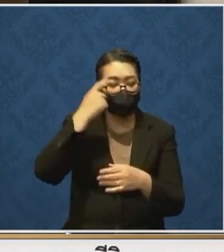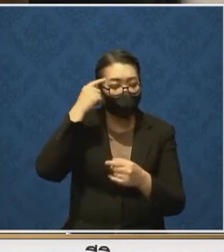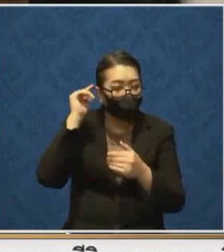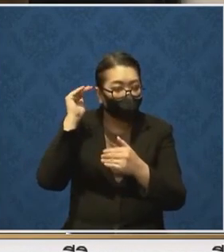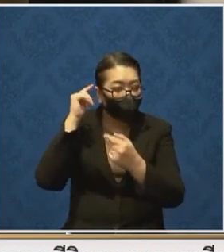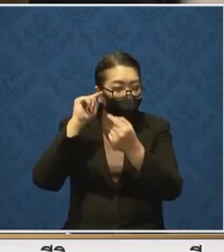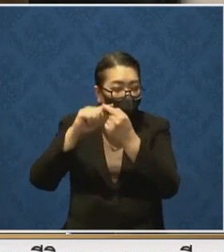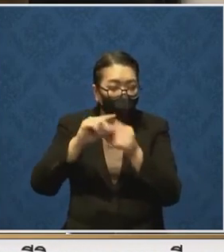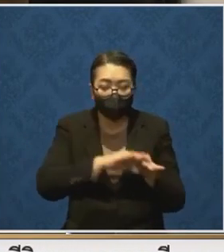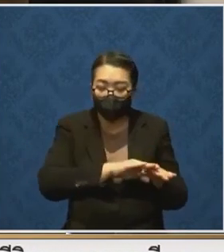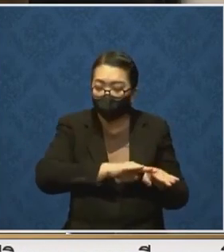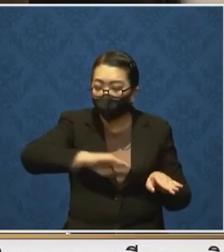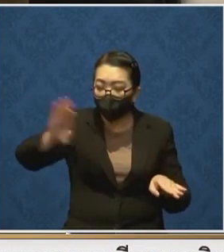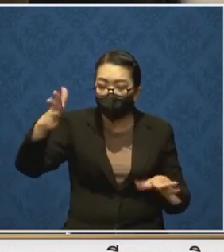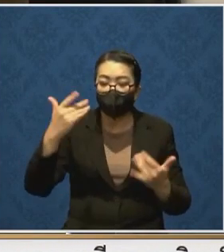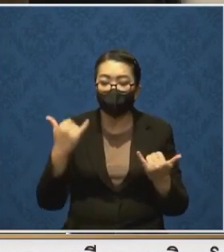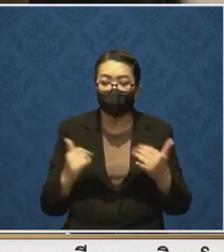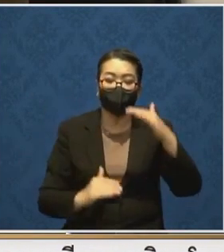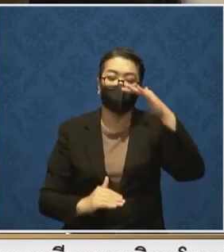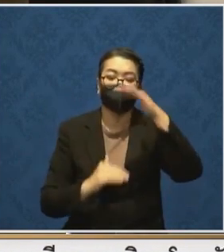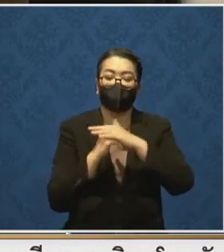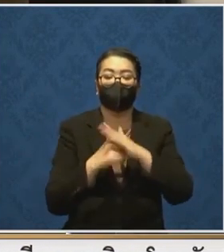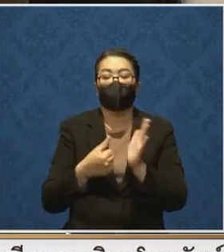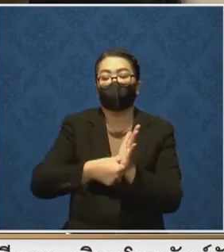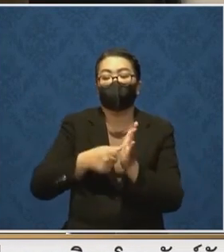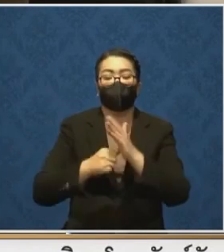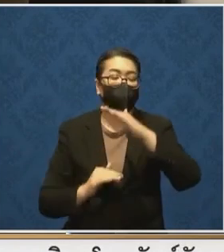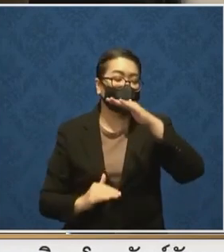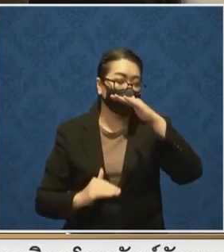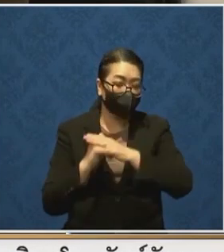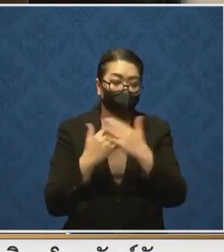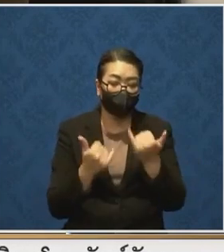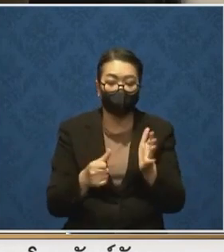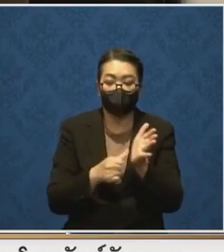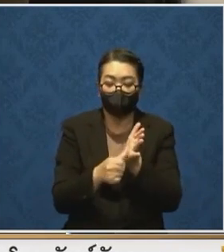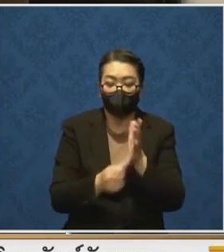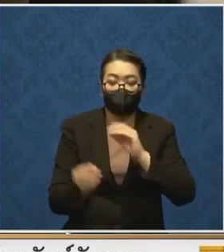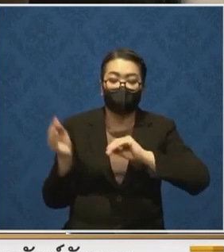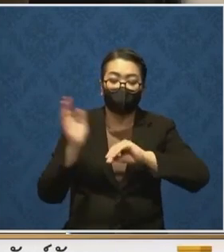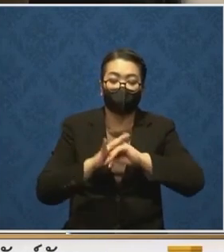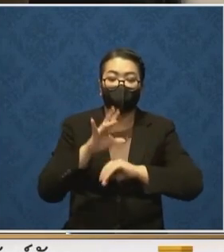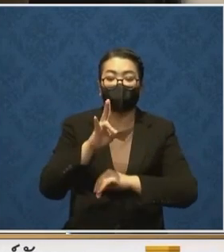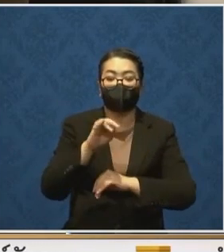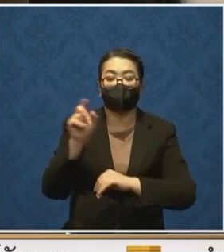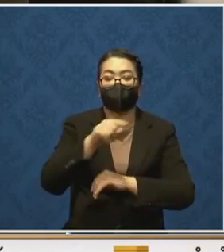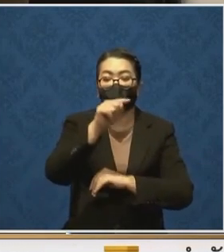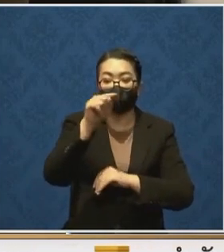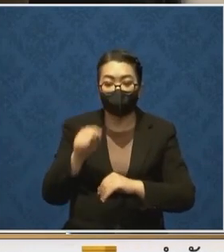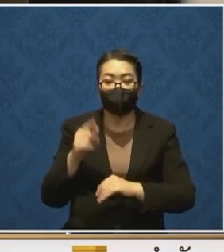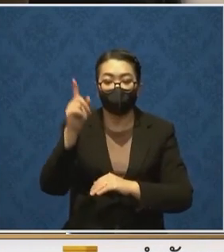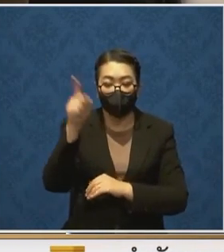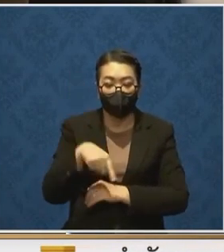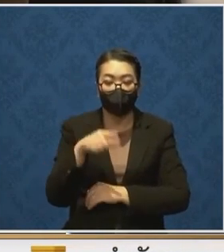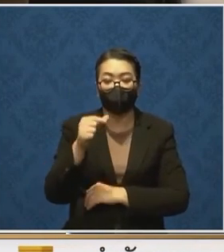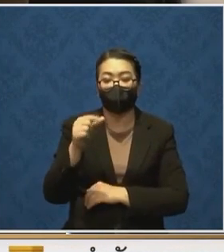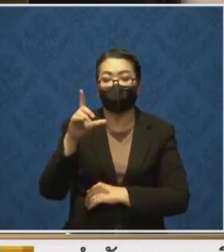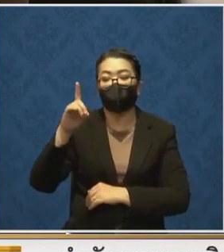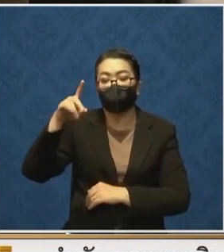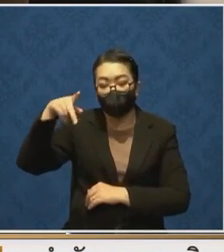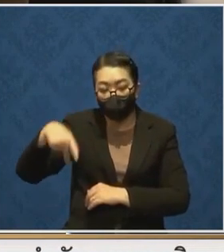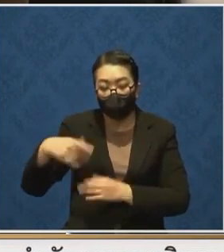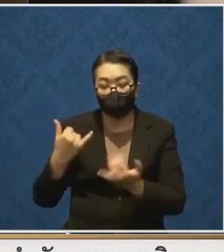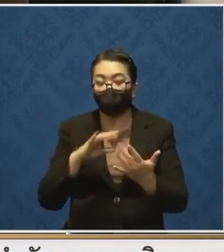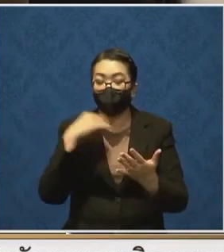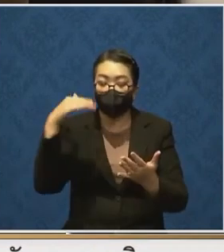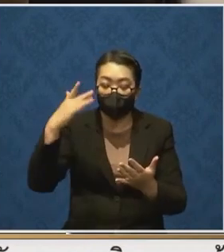ารไว้ นี่สาธนะก็ปิมจทรุเพดานที่รัฐบาลพึ่แก้ขยายเป็ 70% ต GDP แล้วถ้ามีภาระนี่จากการแพ